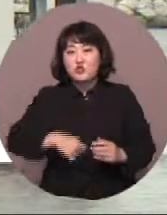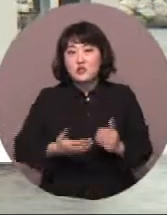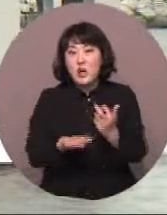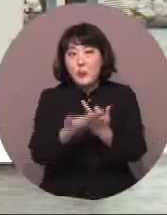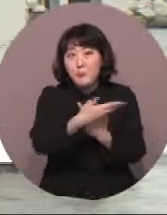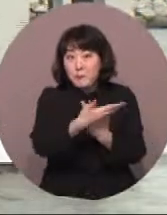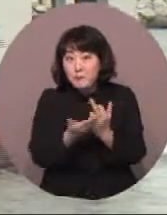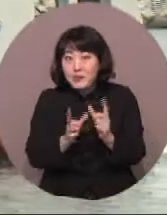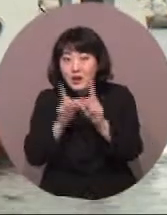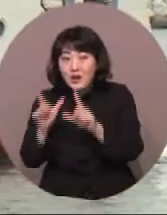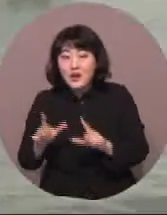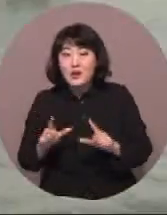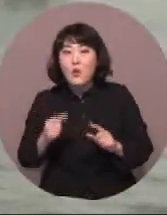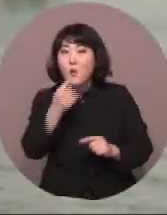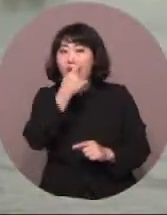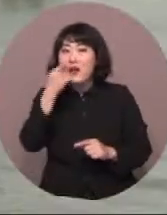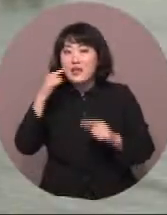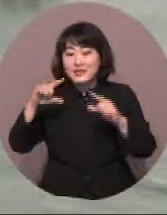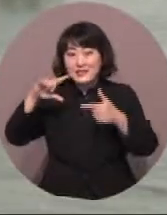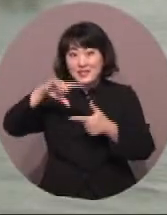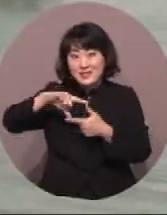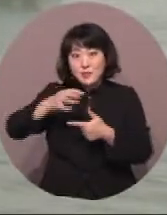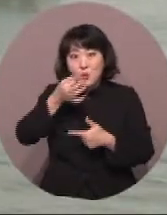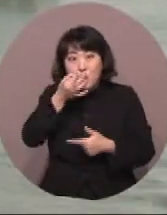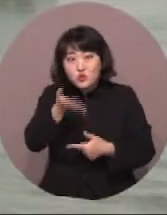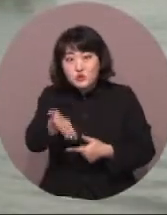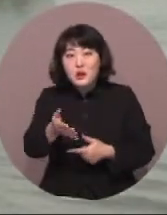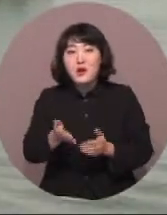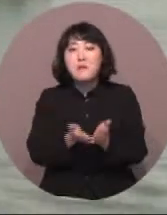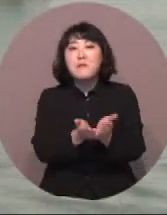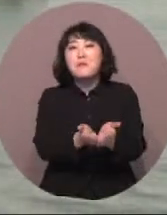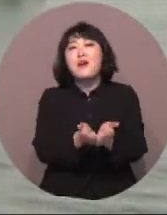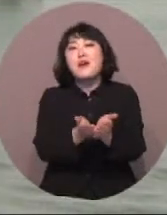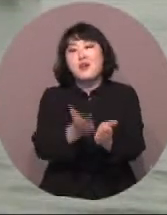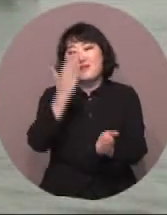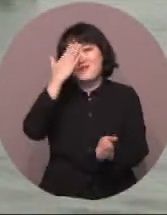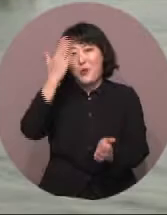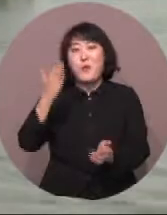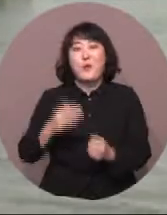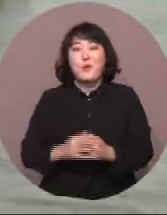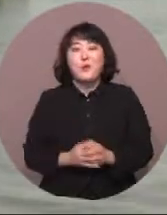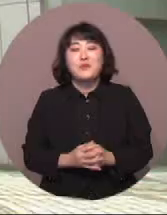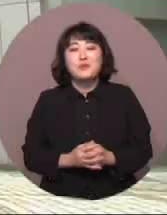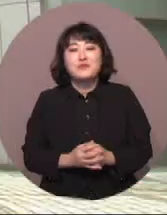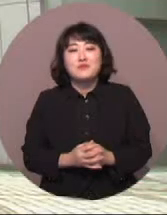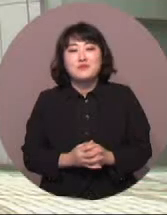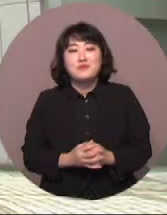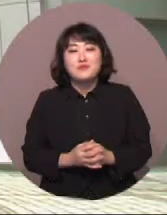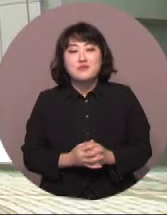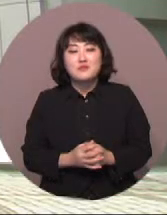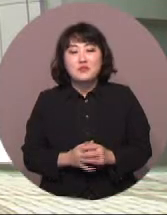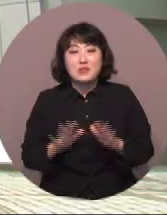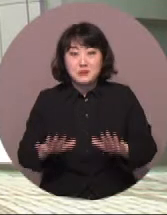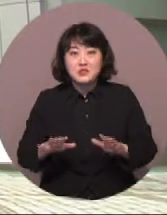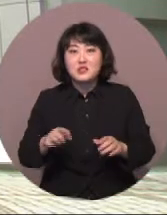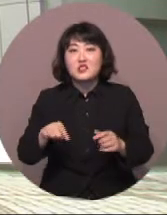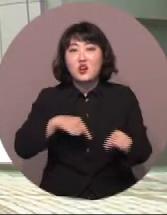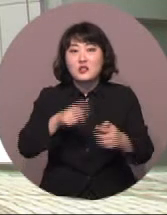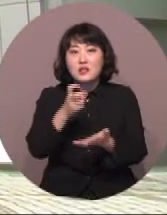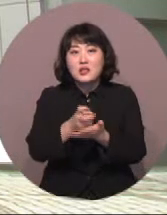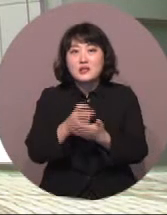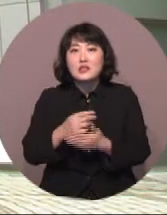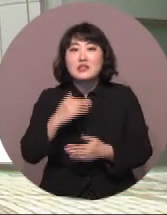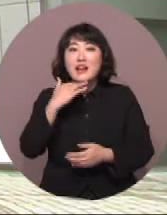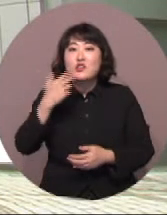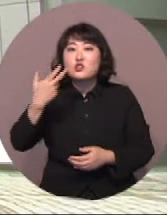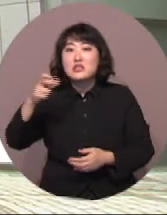청소년은 신분증만 제시하면 여객선과 도선을 무료로 탈 수 있습니다. 충남도는 이번 정책으로